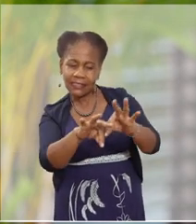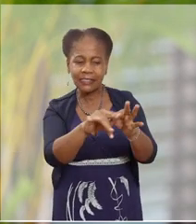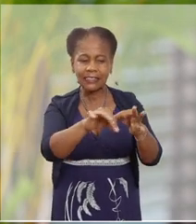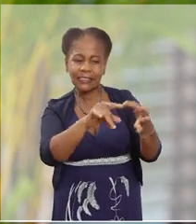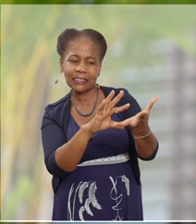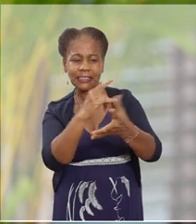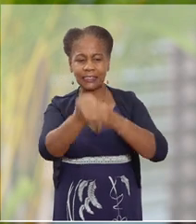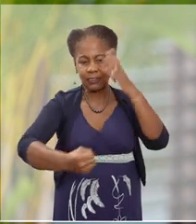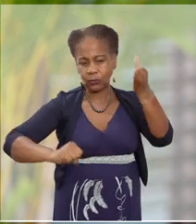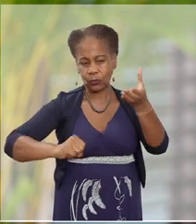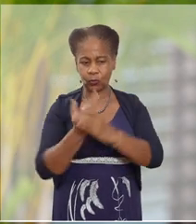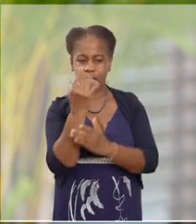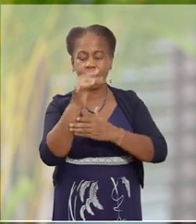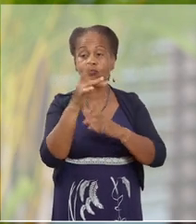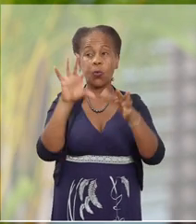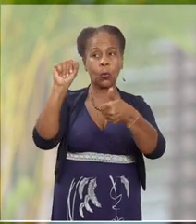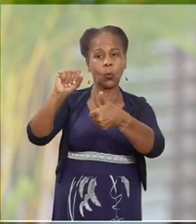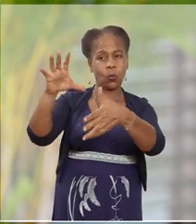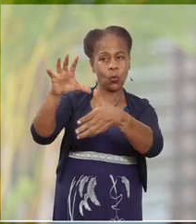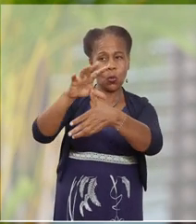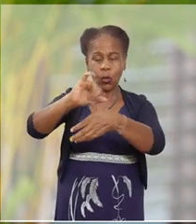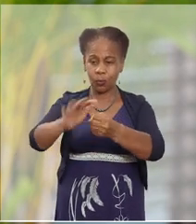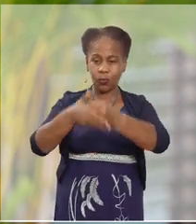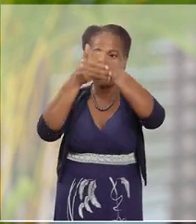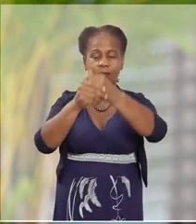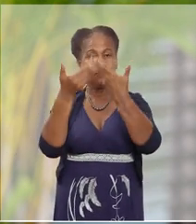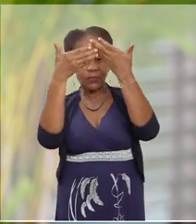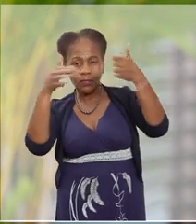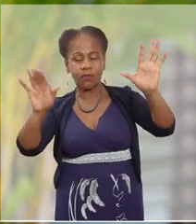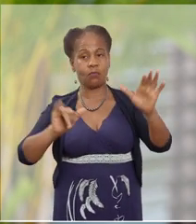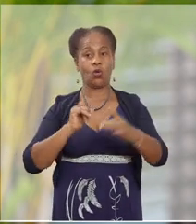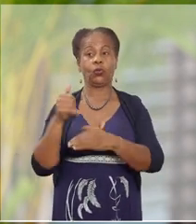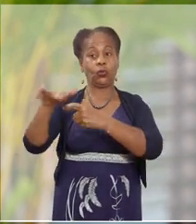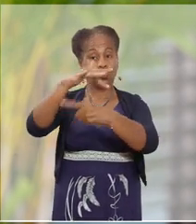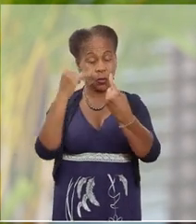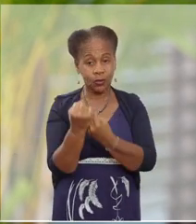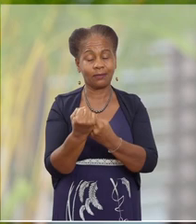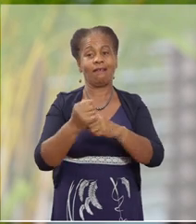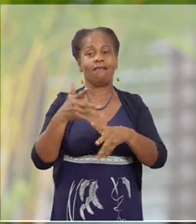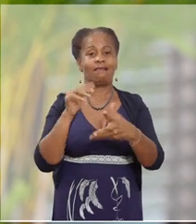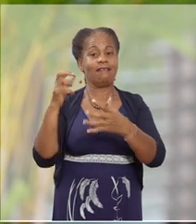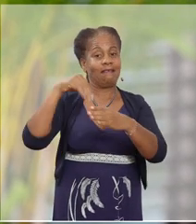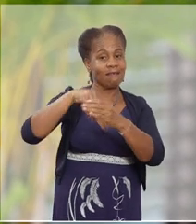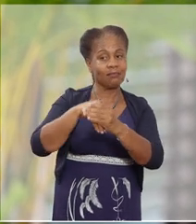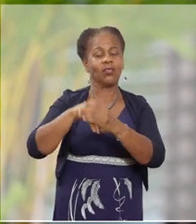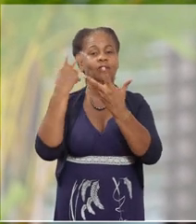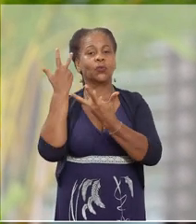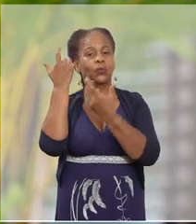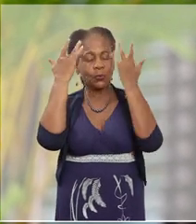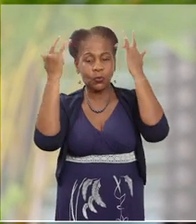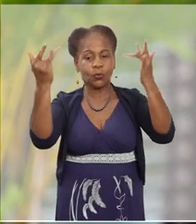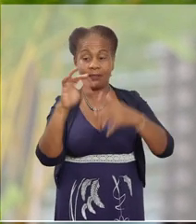porteuse de développement social économique et culturel si chaque guadeloupéenne